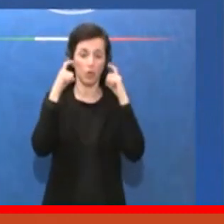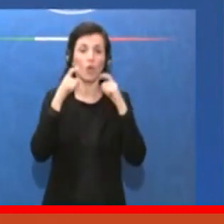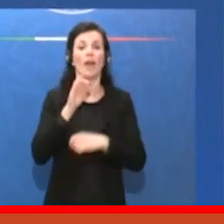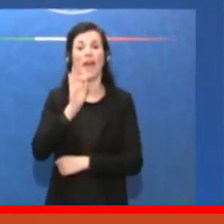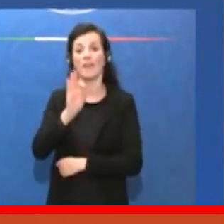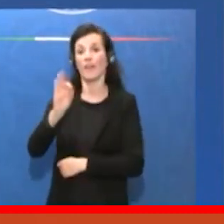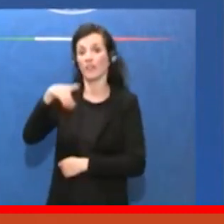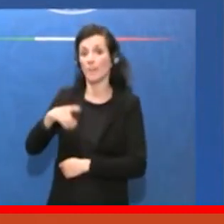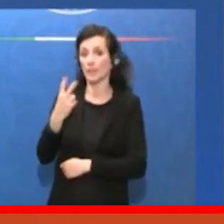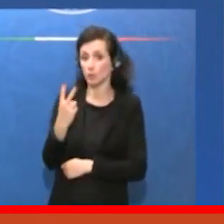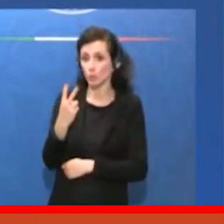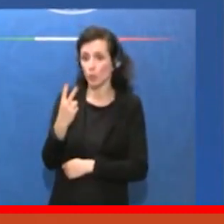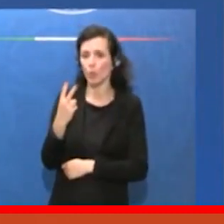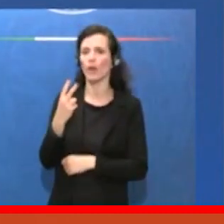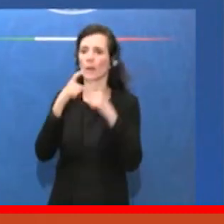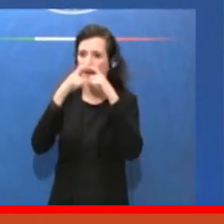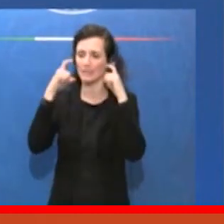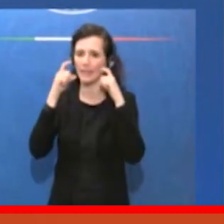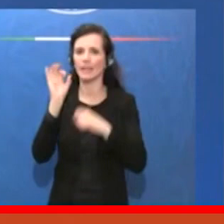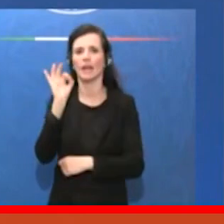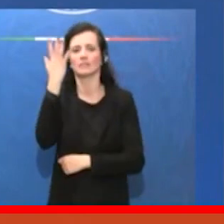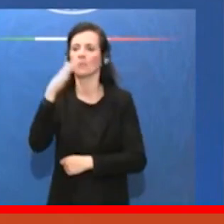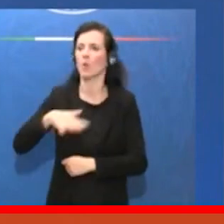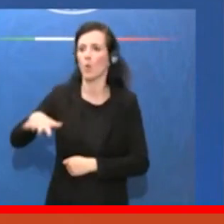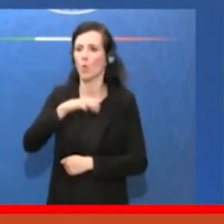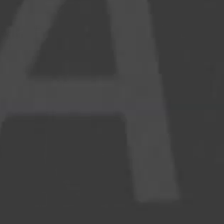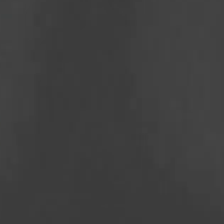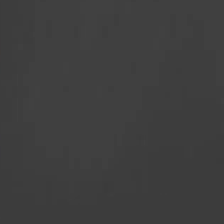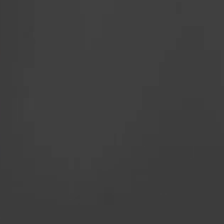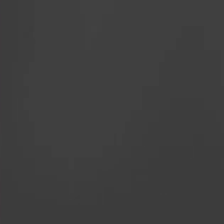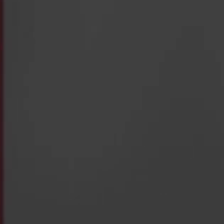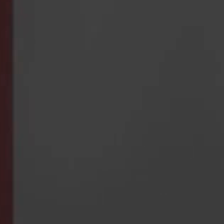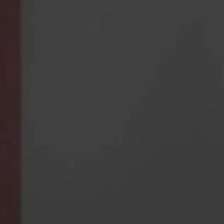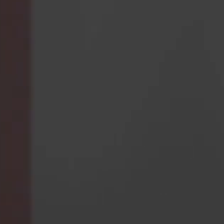in alcuni luoghi che riteniamo maggiormente a rischio.